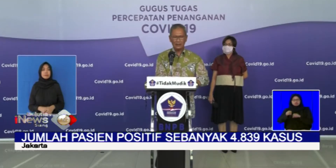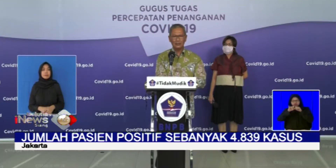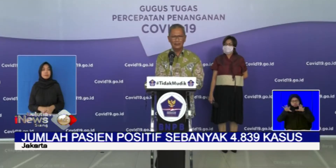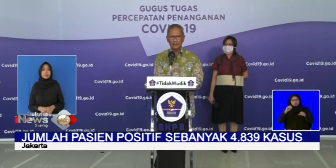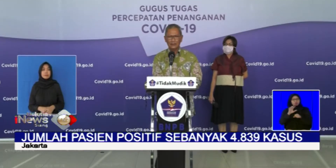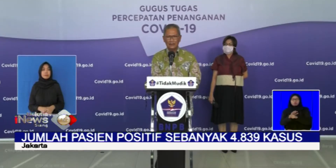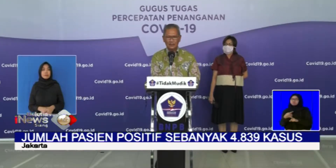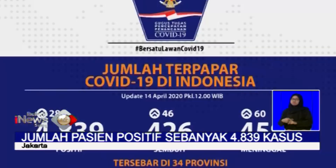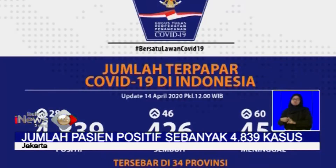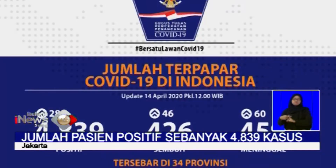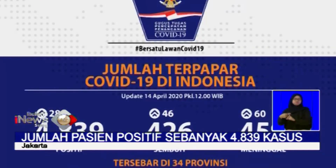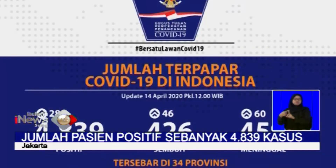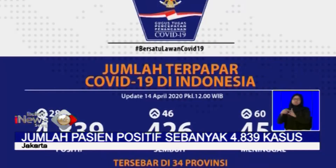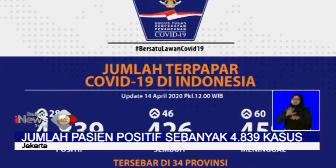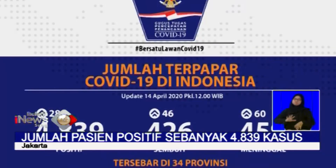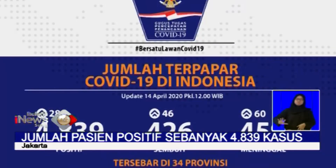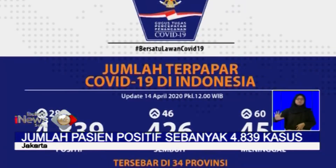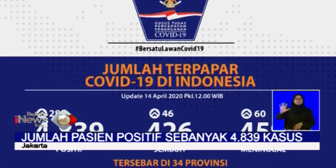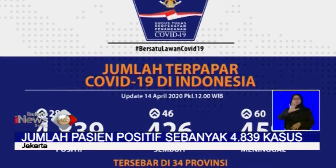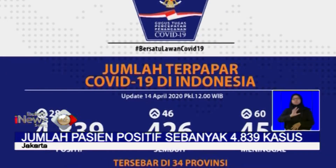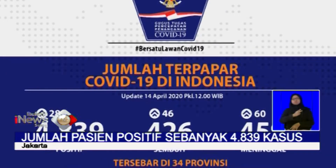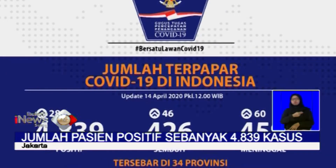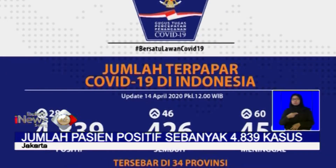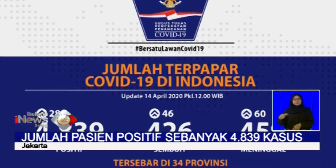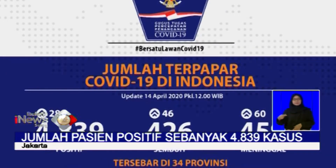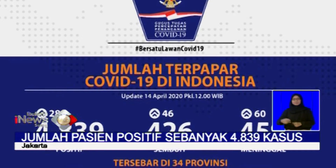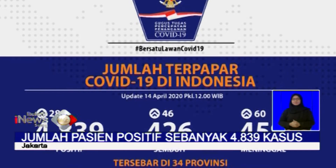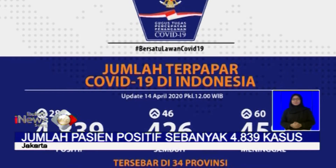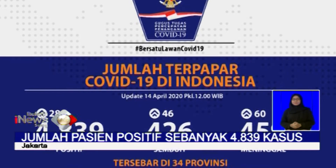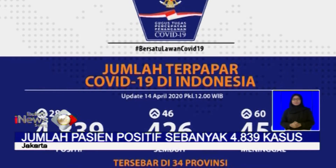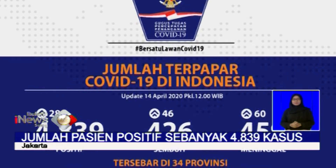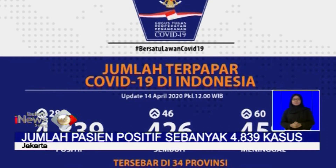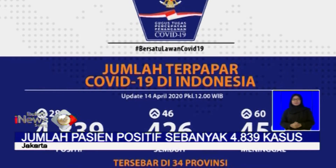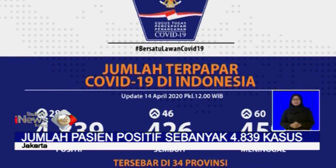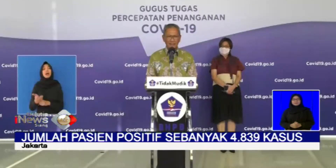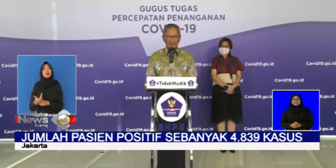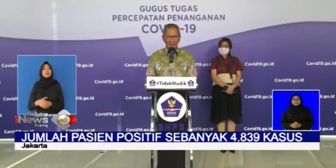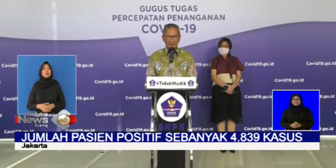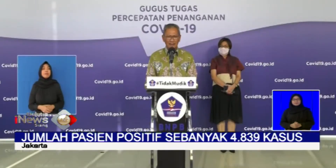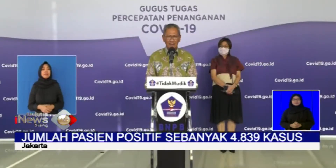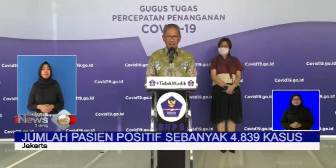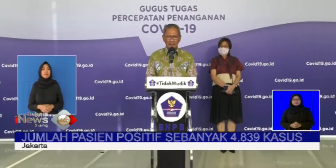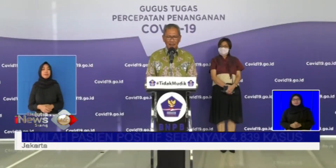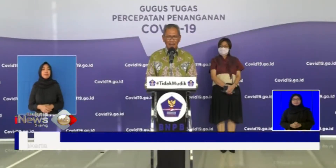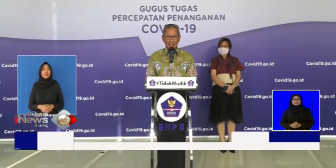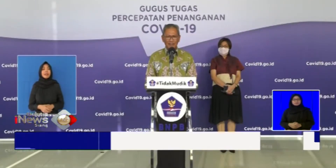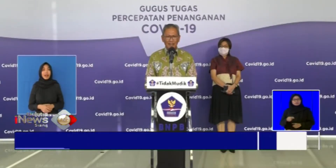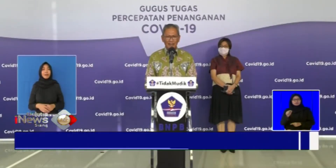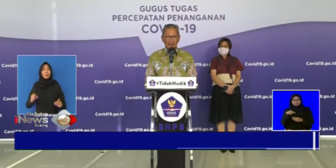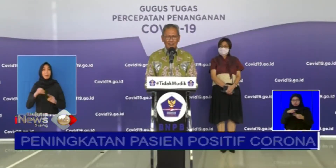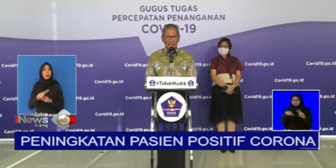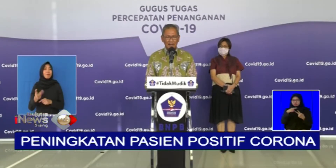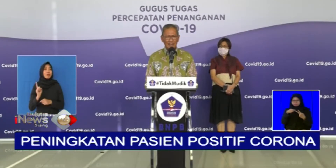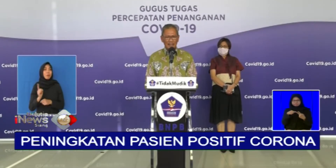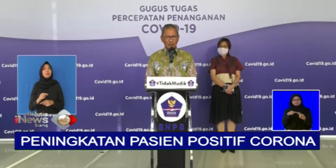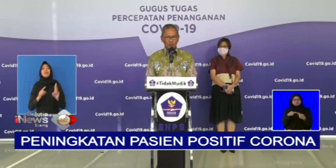corona terjadi di hampir seluruh provinsi di tanah air. Ada dua faktor besar yang harus kita perhatikan. Yang